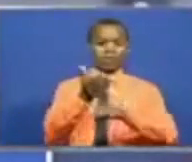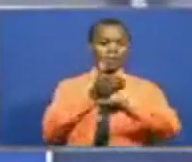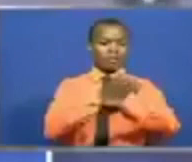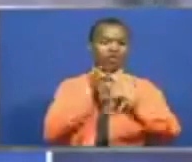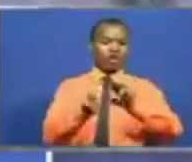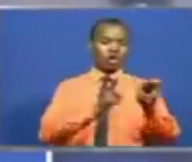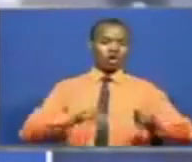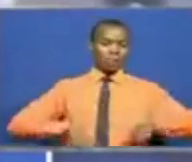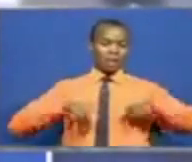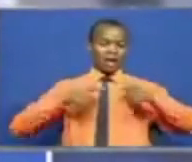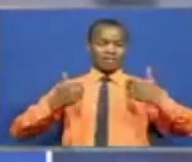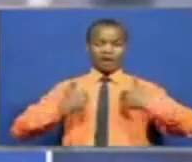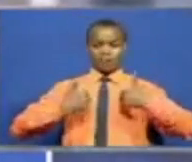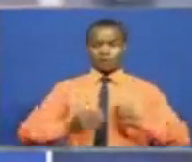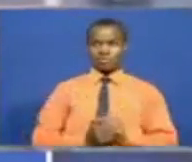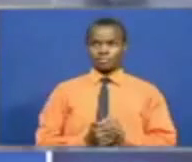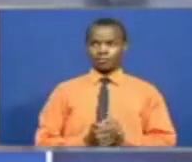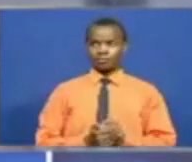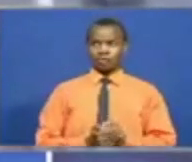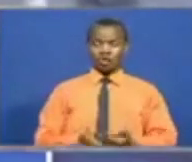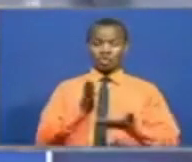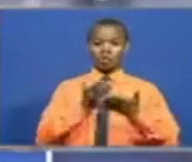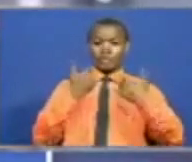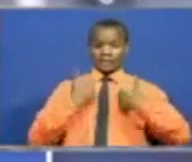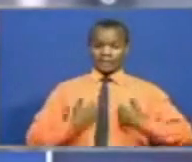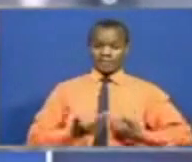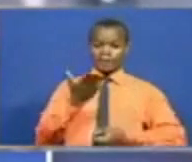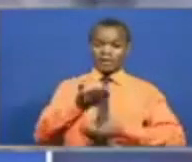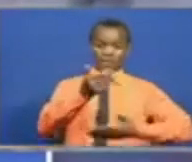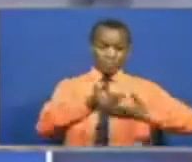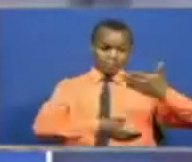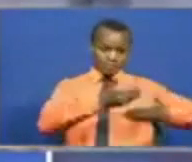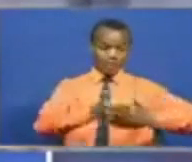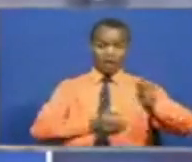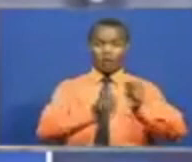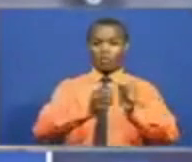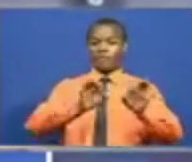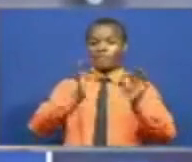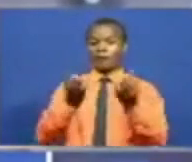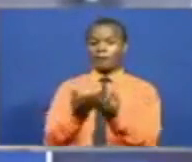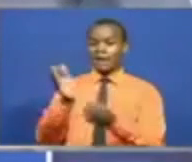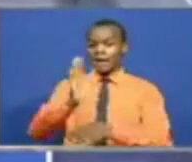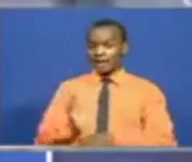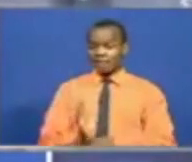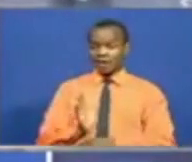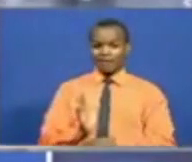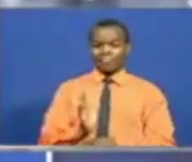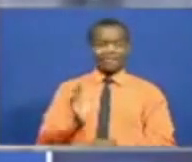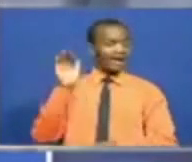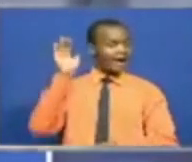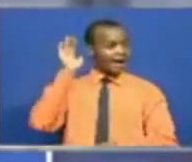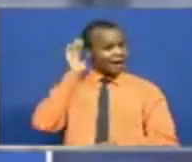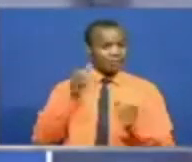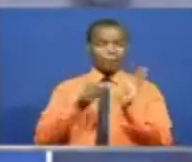mimi nimekaa kwa hii familia tangu wakiwa na mtoto mmoja. Na sijawahi sikia hata kitu yoyote wakichukiwa na